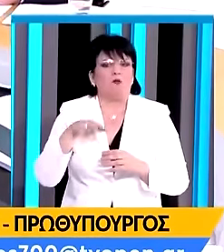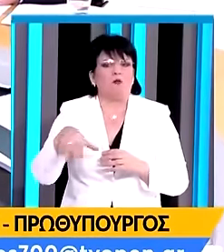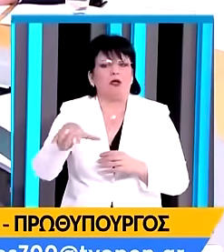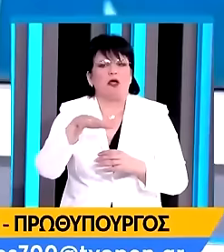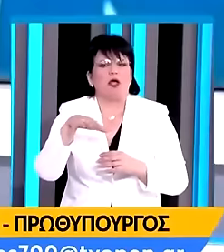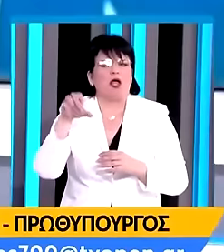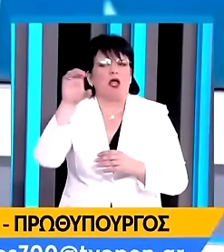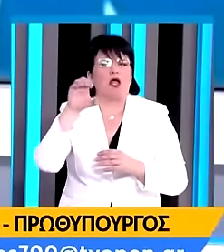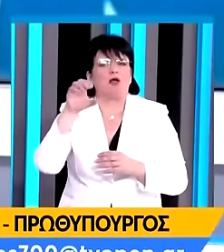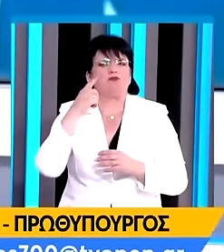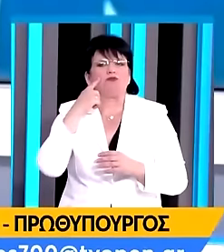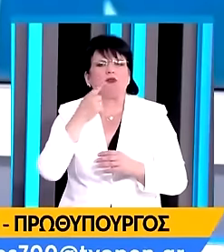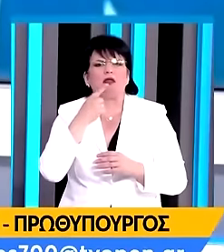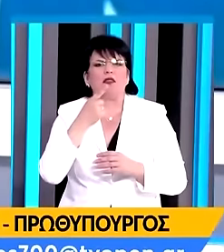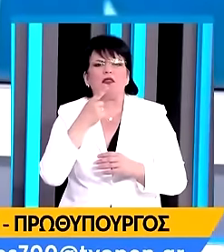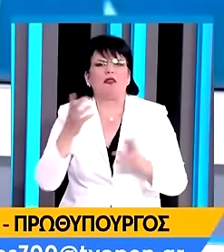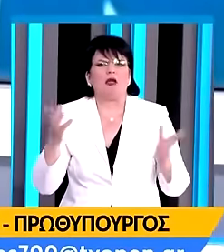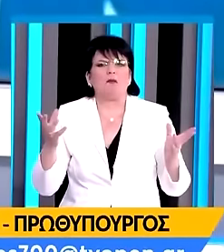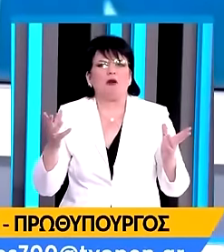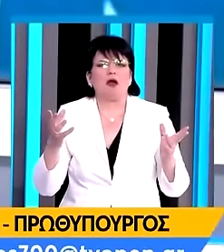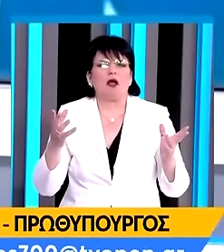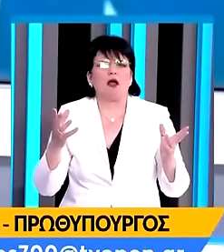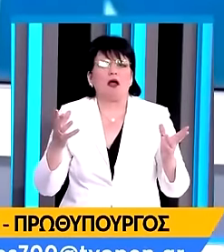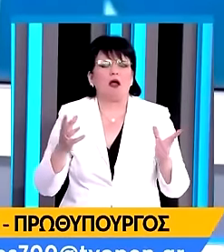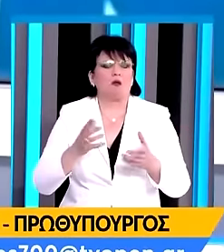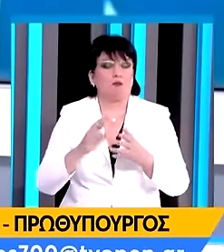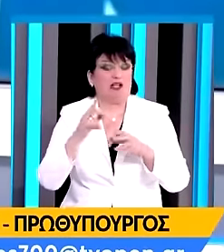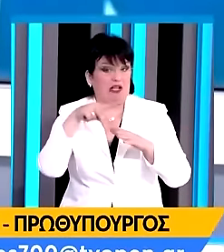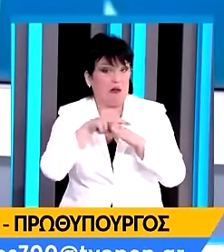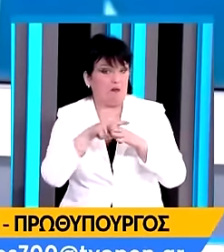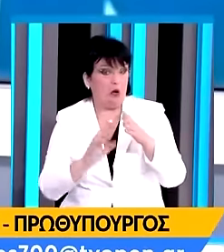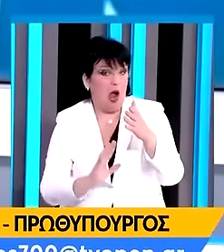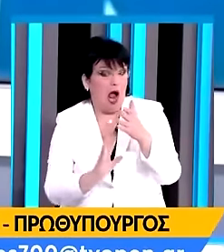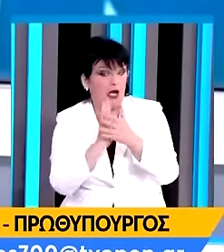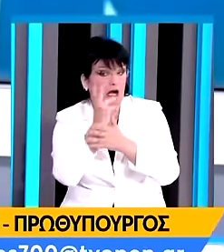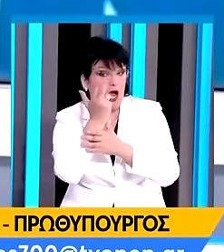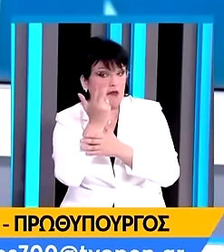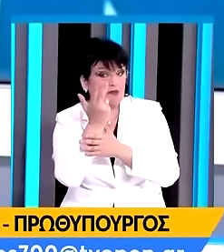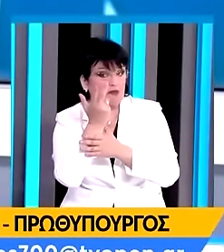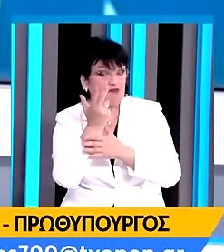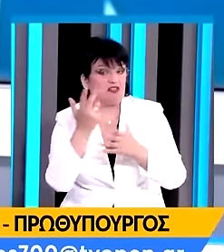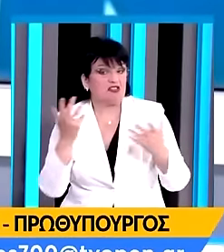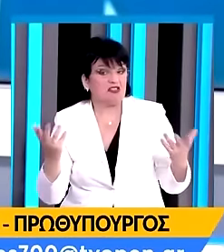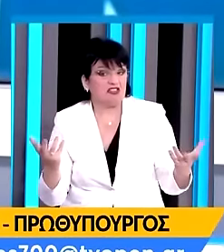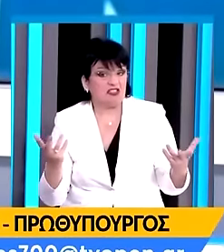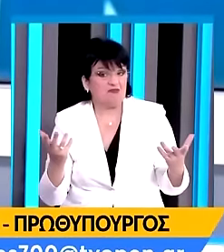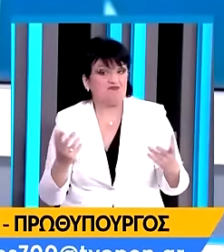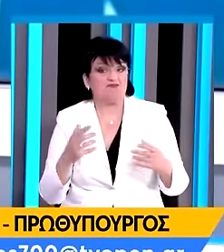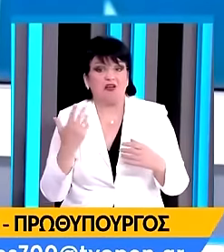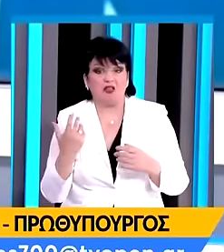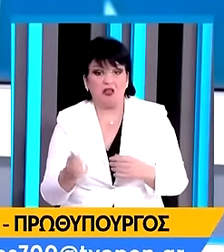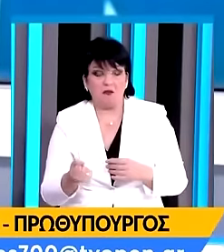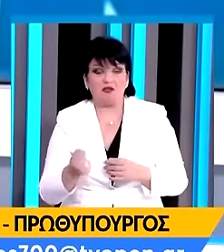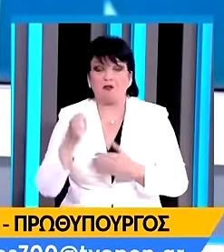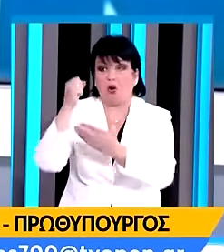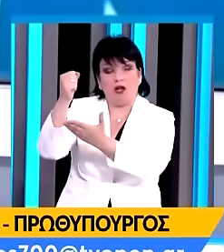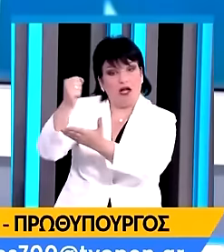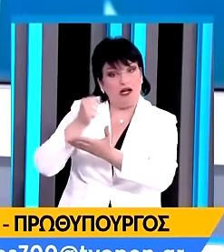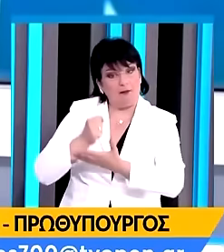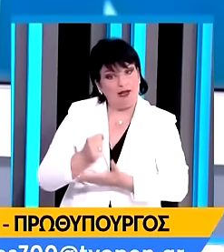θα γίνει την επόμενη μέρα στην Ευρώπη? Θα έχουμε νέο ταμείο ανάκαμψης. Θα έχουμε ενδεχομένως ένα ενιαίο αμυντικό ταμείο, το οποίο θα μπορεί να